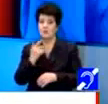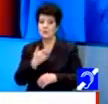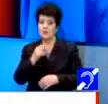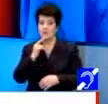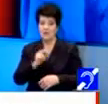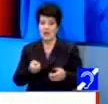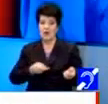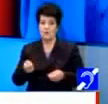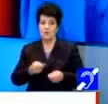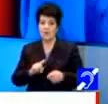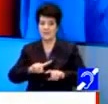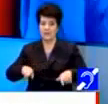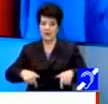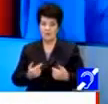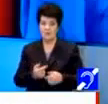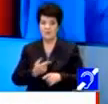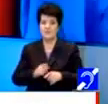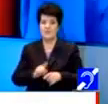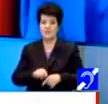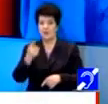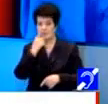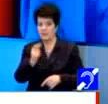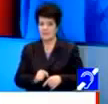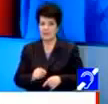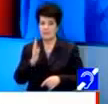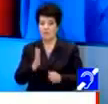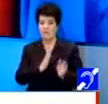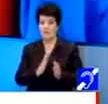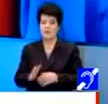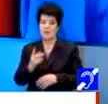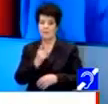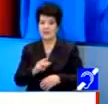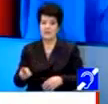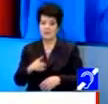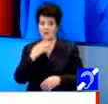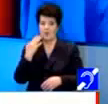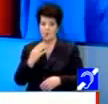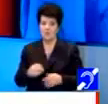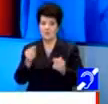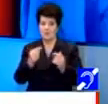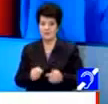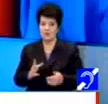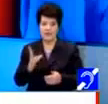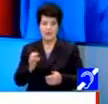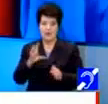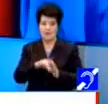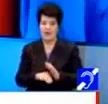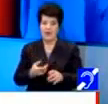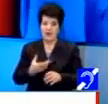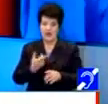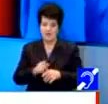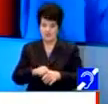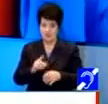vina autorităților care au creat confuzie după ce au anunțat că vor adopta un ordin de ministru pentru mai multă precizie în aplicarea acestei taxe.